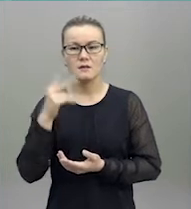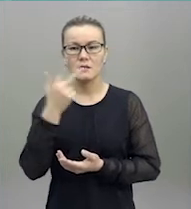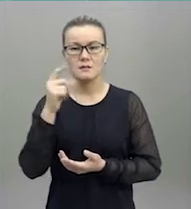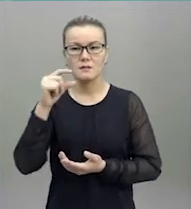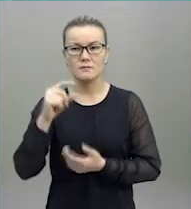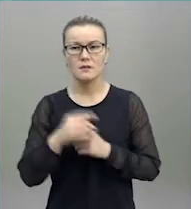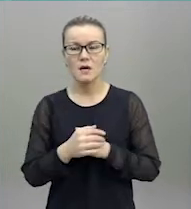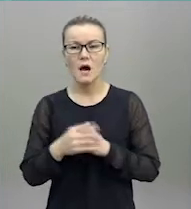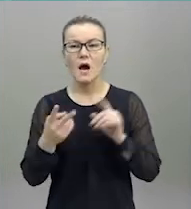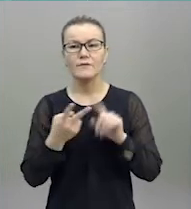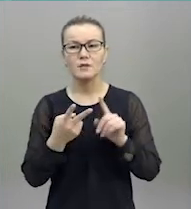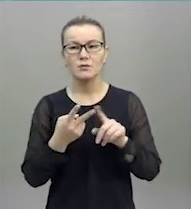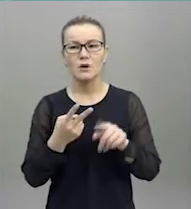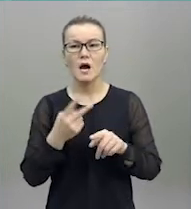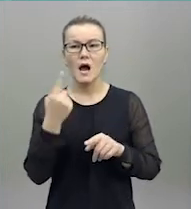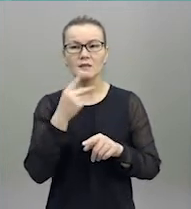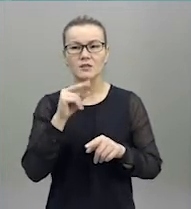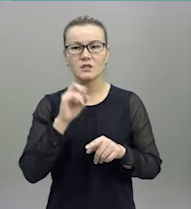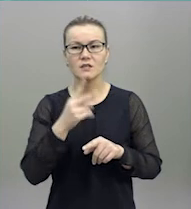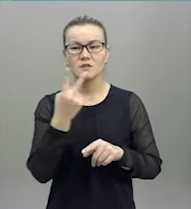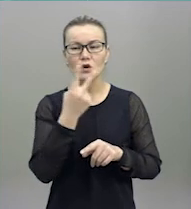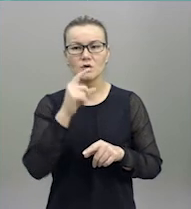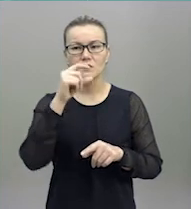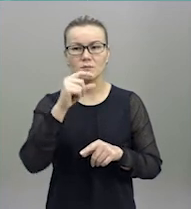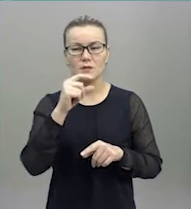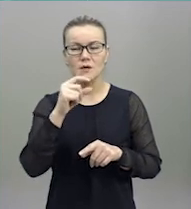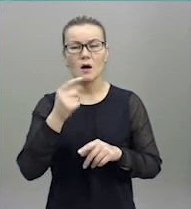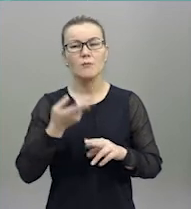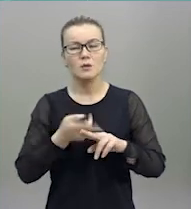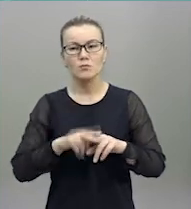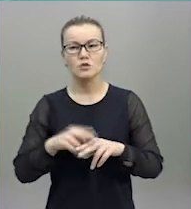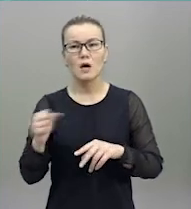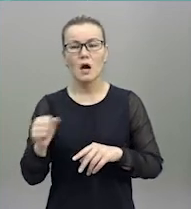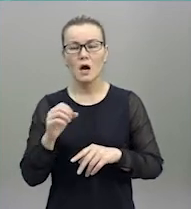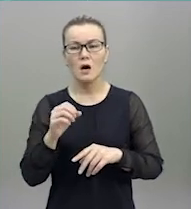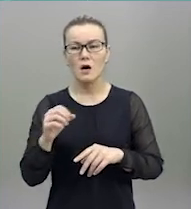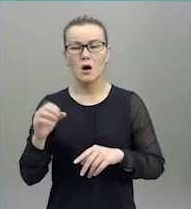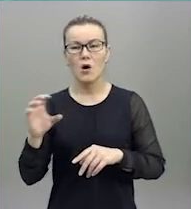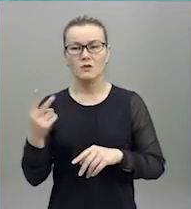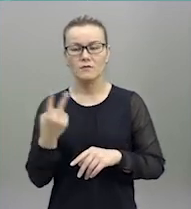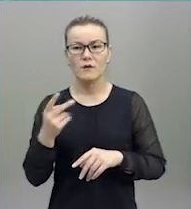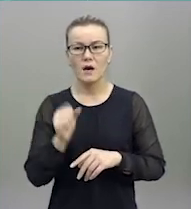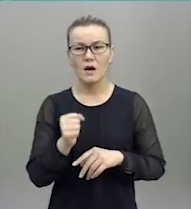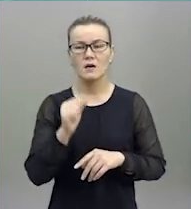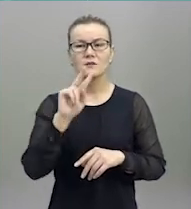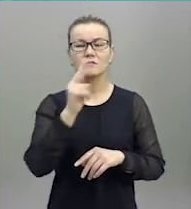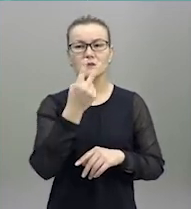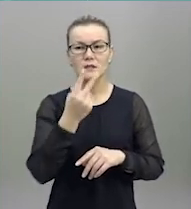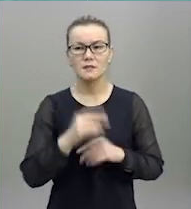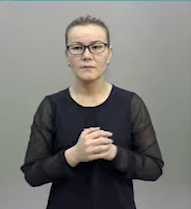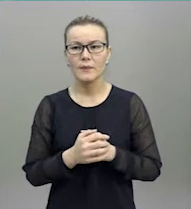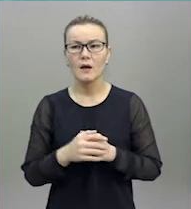это на член вторую степень потому что он степень 2 1 член первой степени